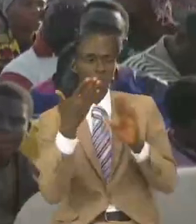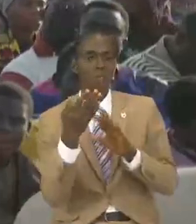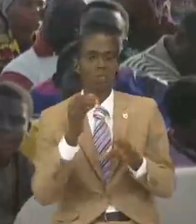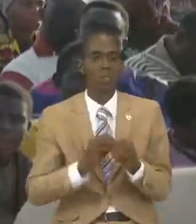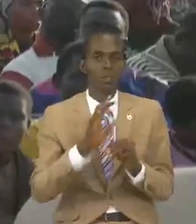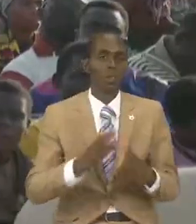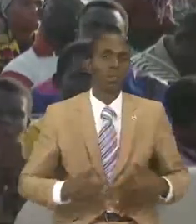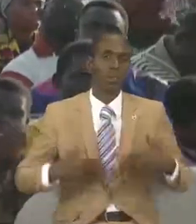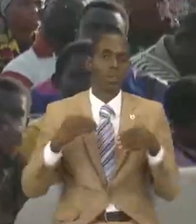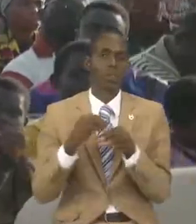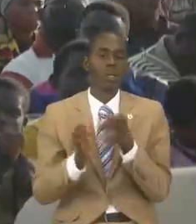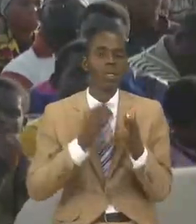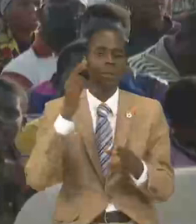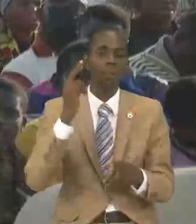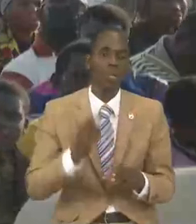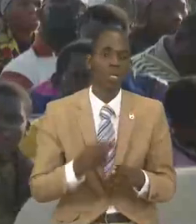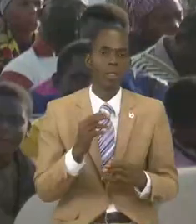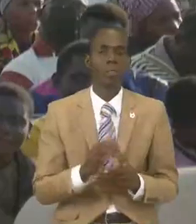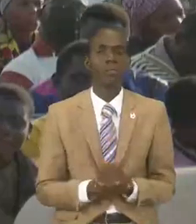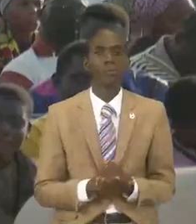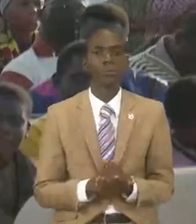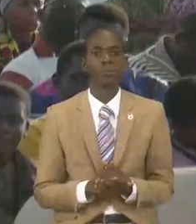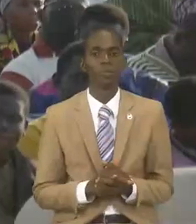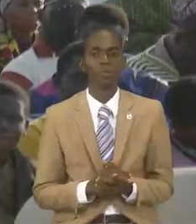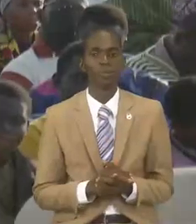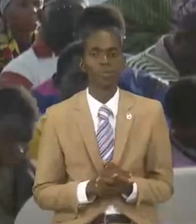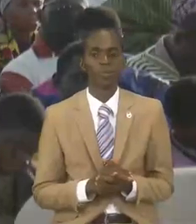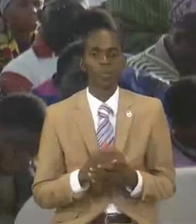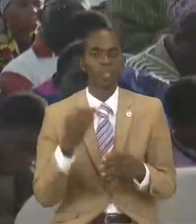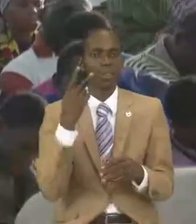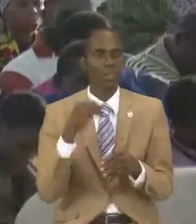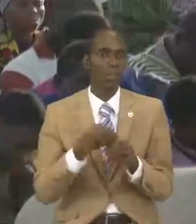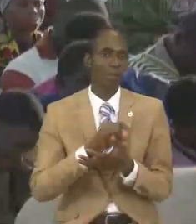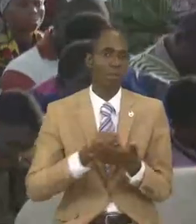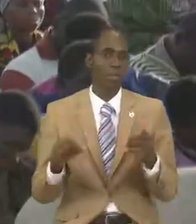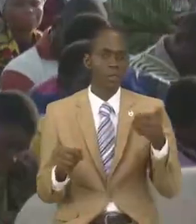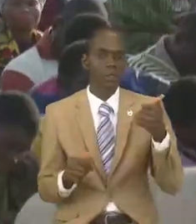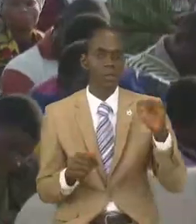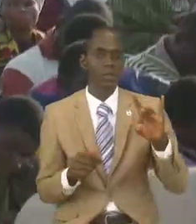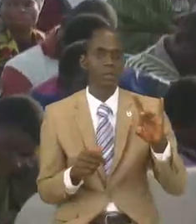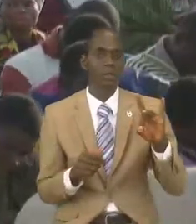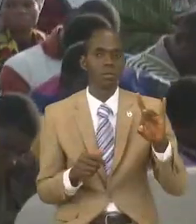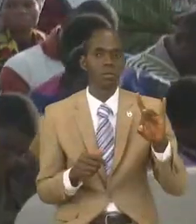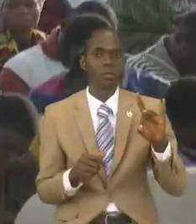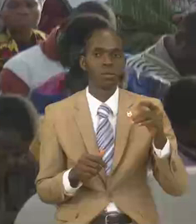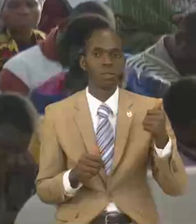ta vie au nom de Jésus. Verset 18.